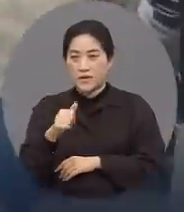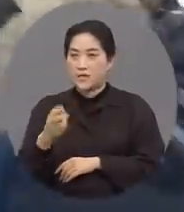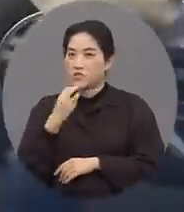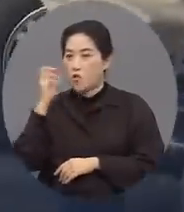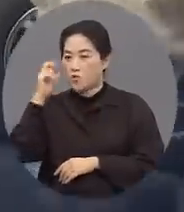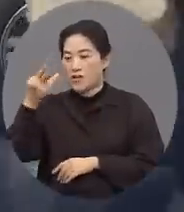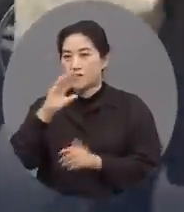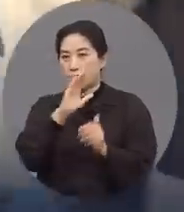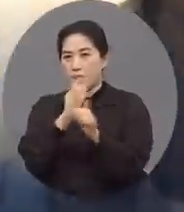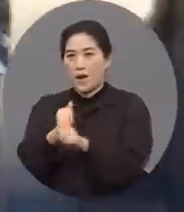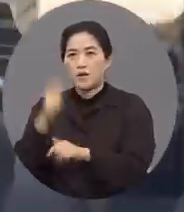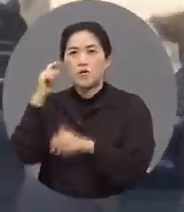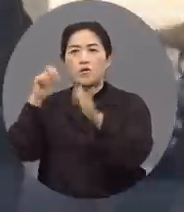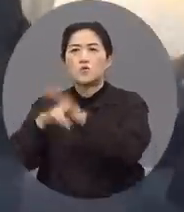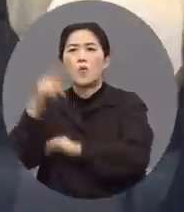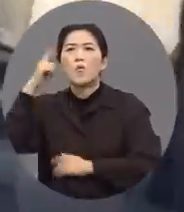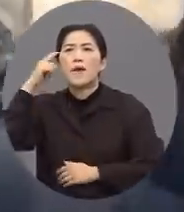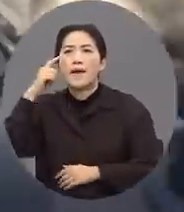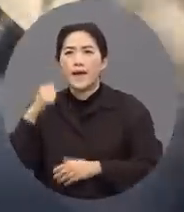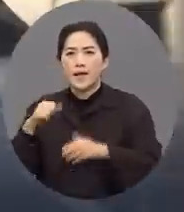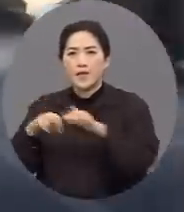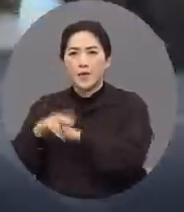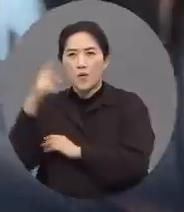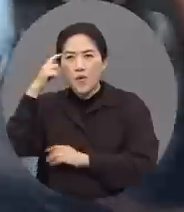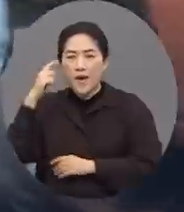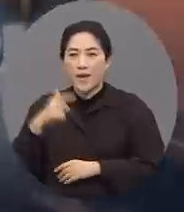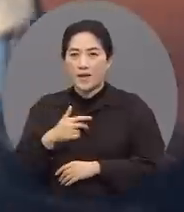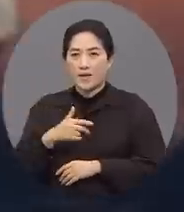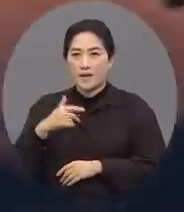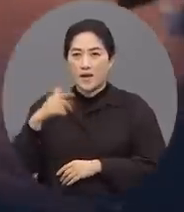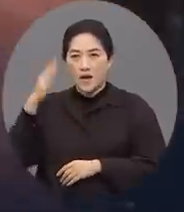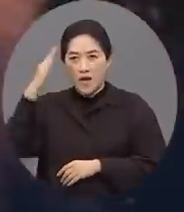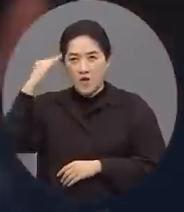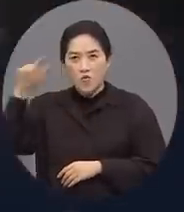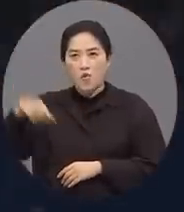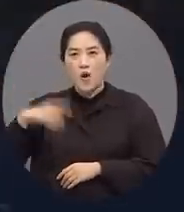웨이시버 타블라파. 웨이시버 타블라파.